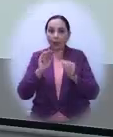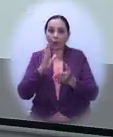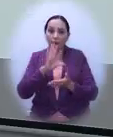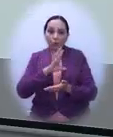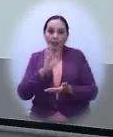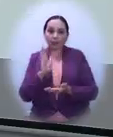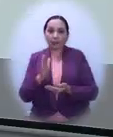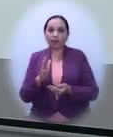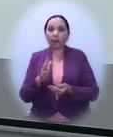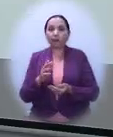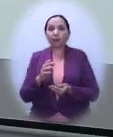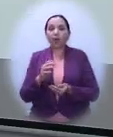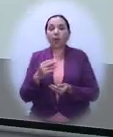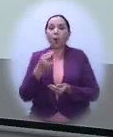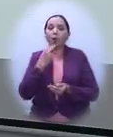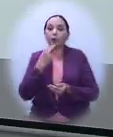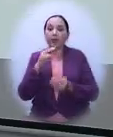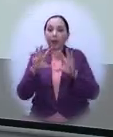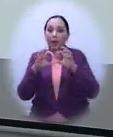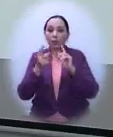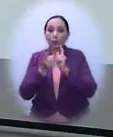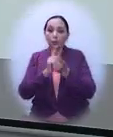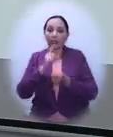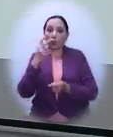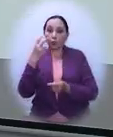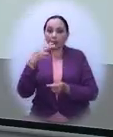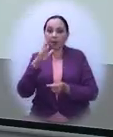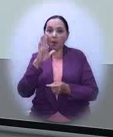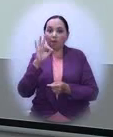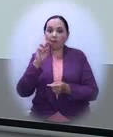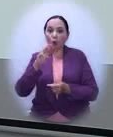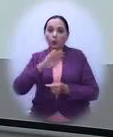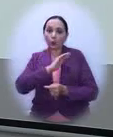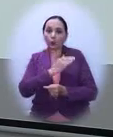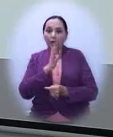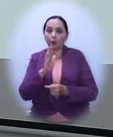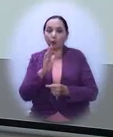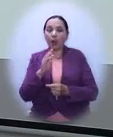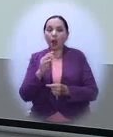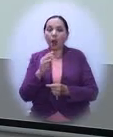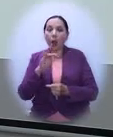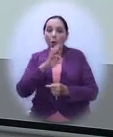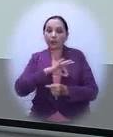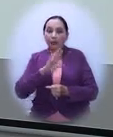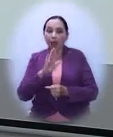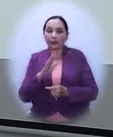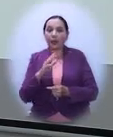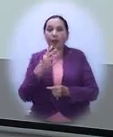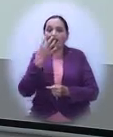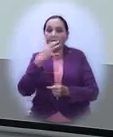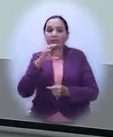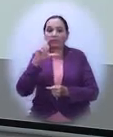bo'ladi. Oziqlanishi o'zgaruvchan 220 volt kuchlanish bilan oziqlanadi.